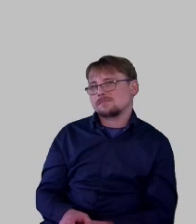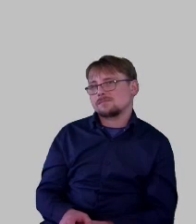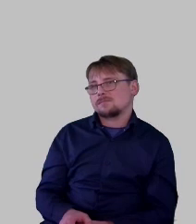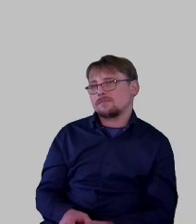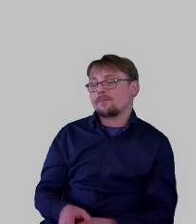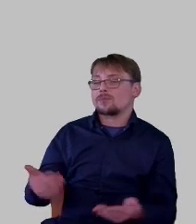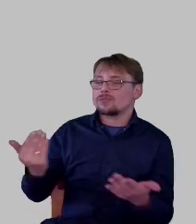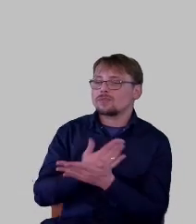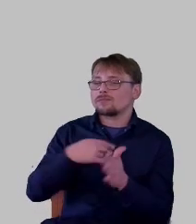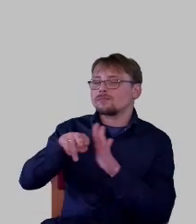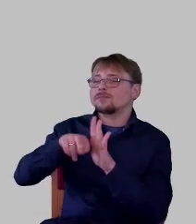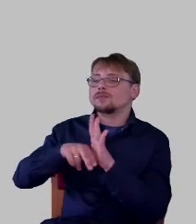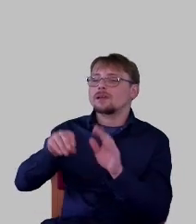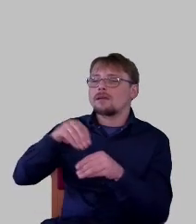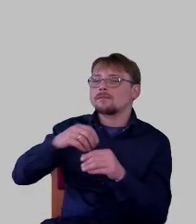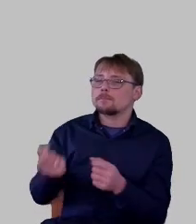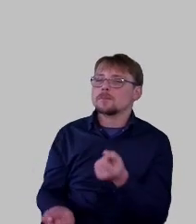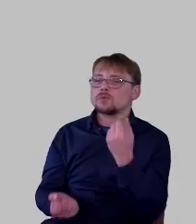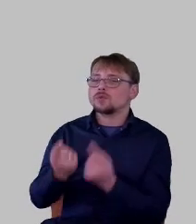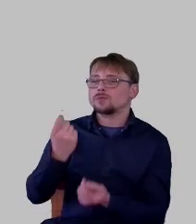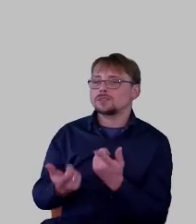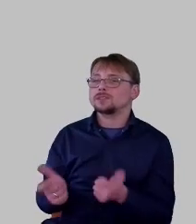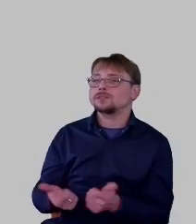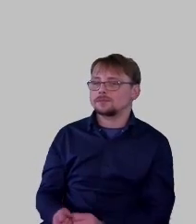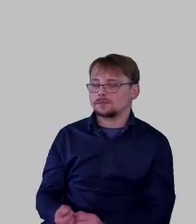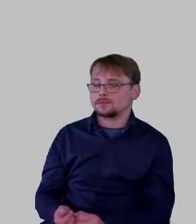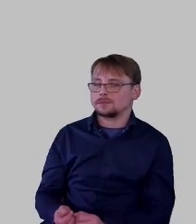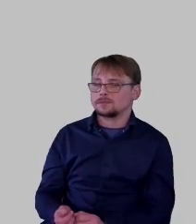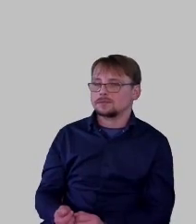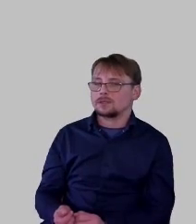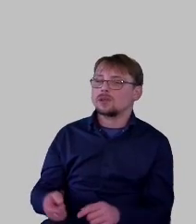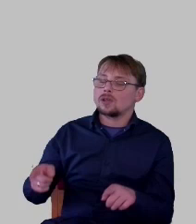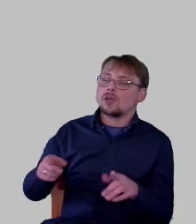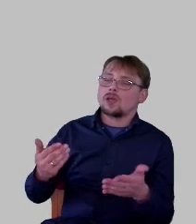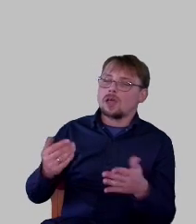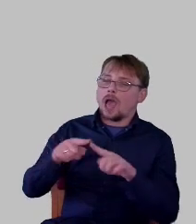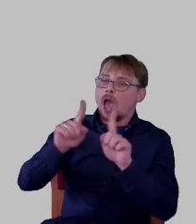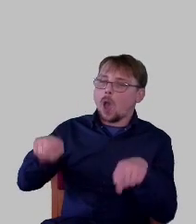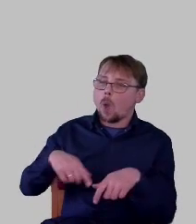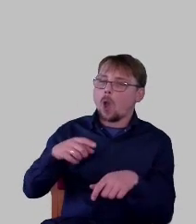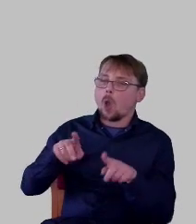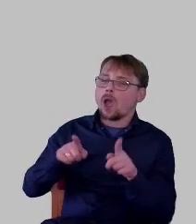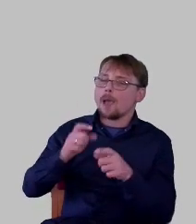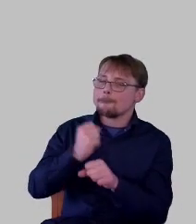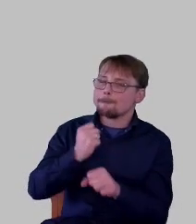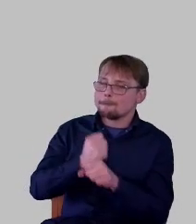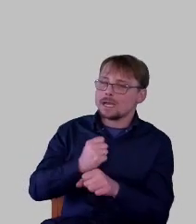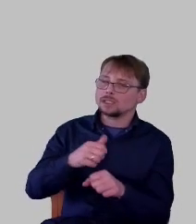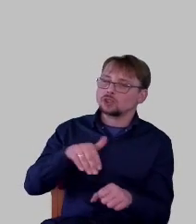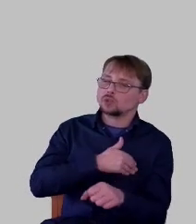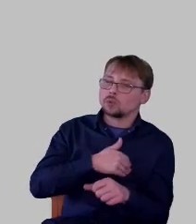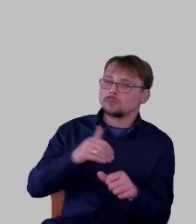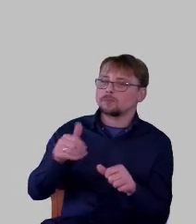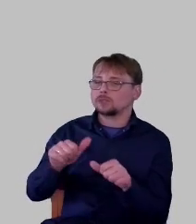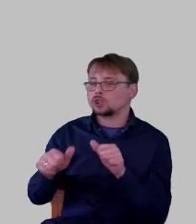nowych rozwiązaniach, to uwzględnienie w ramowych planach nauczania oraz w arkuszach organizacji pracy przedszkoli i szkół także godzin na